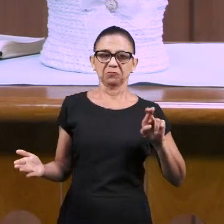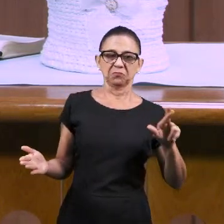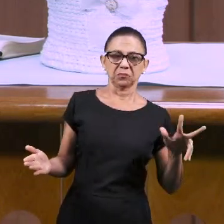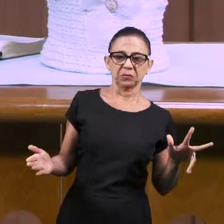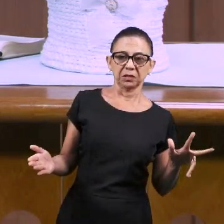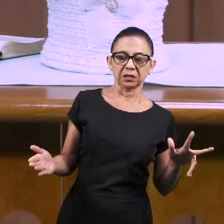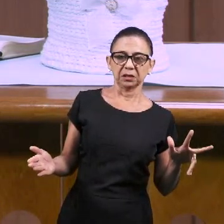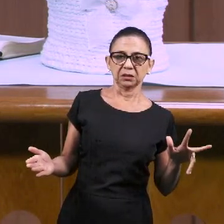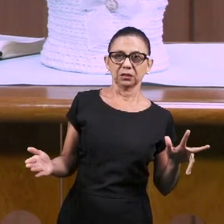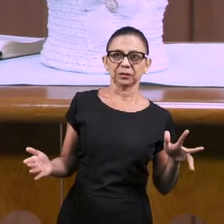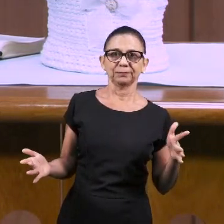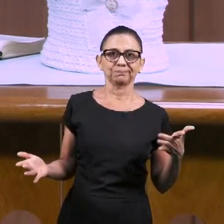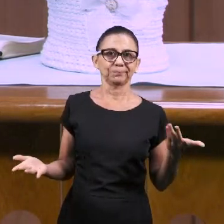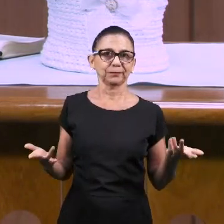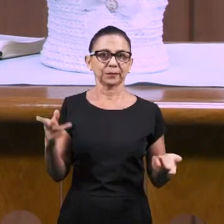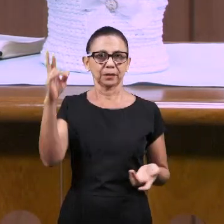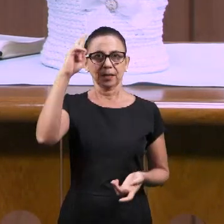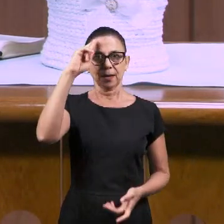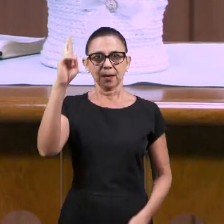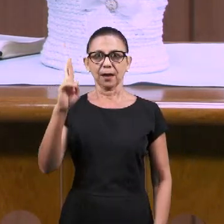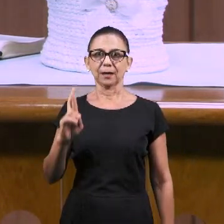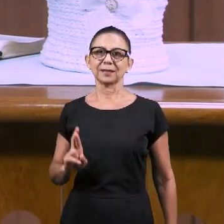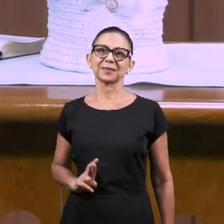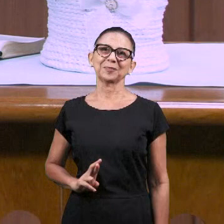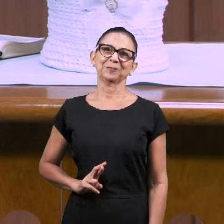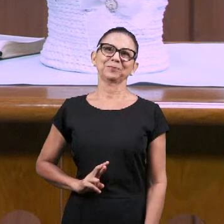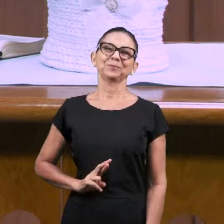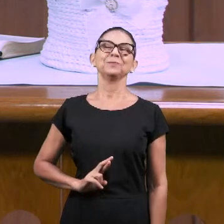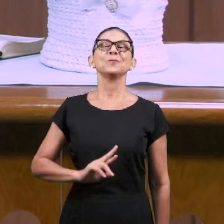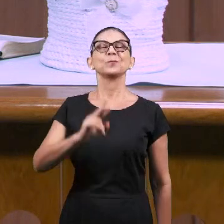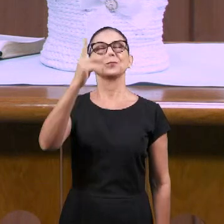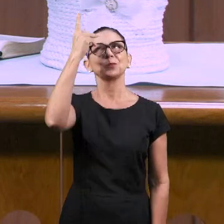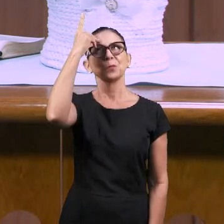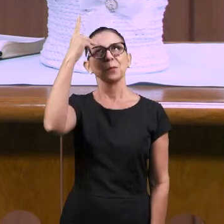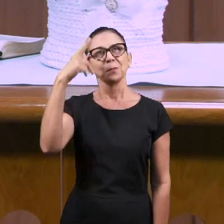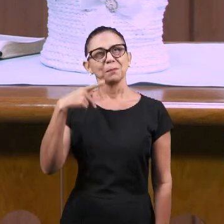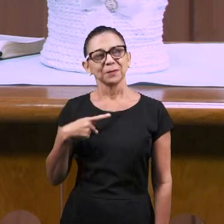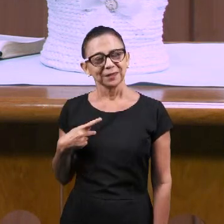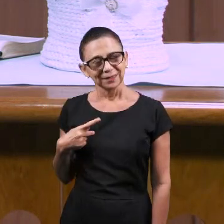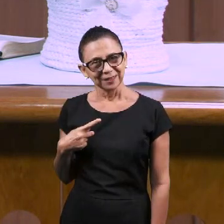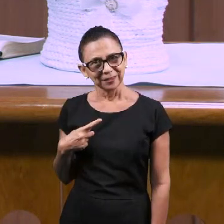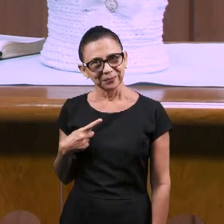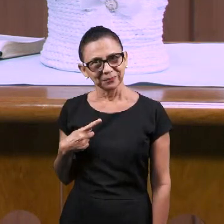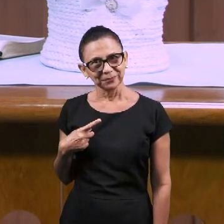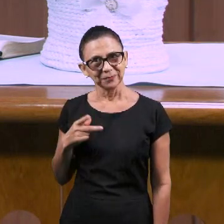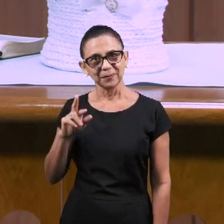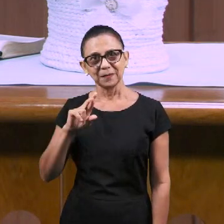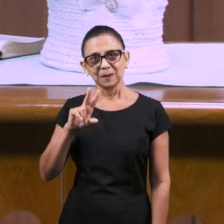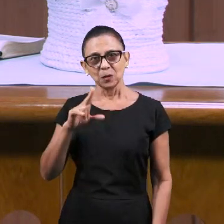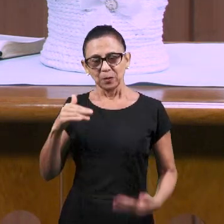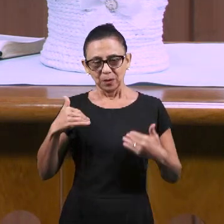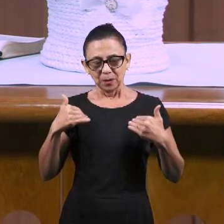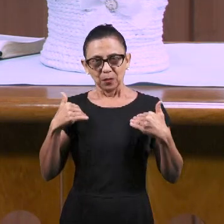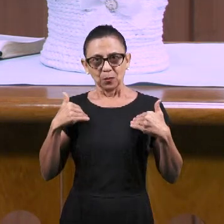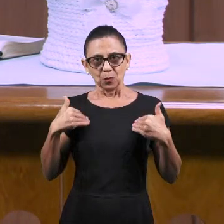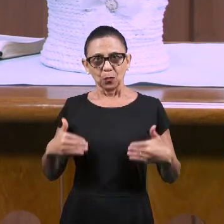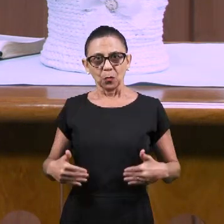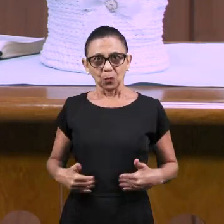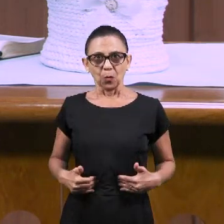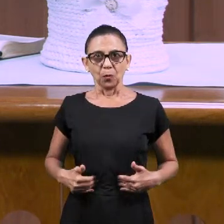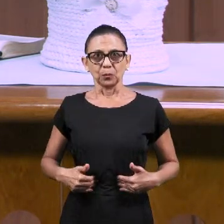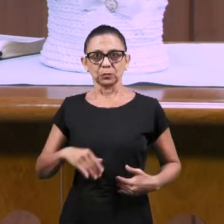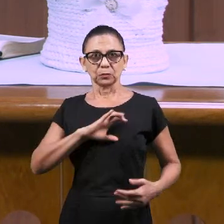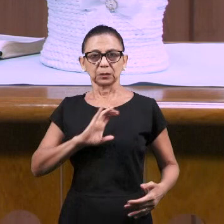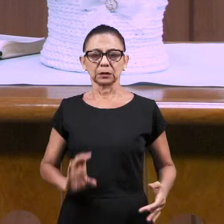et un différent de l'autre, ça, c'est pas le corps, ça, c'est la chair. La chair, ce n'est pas le corps.